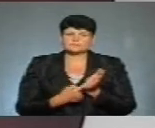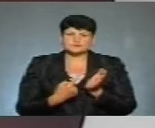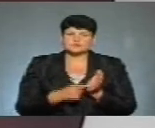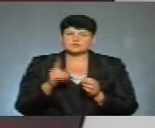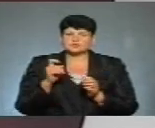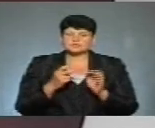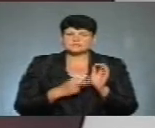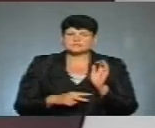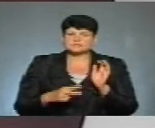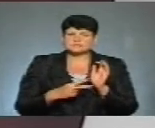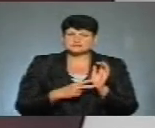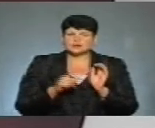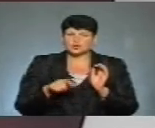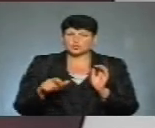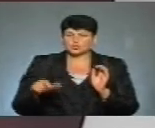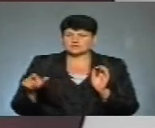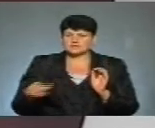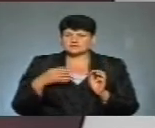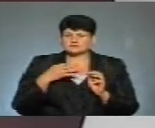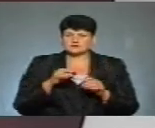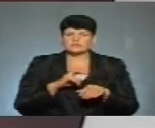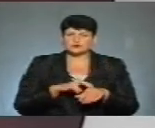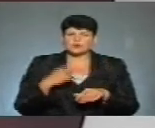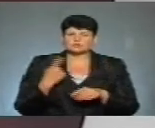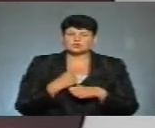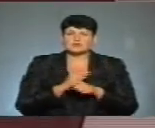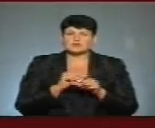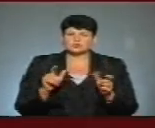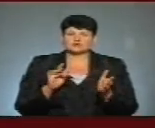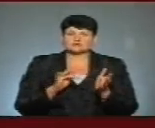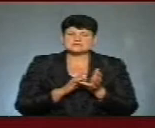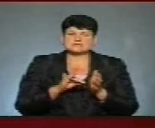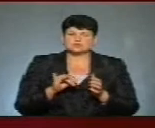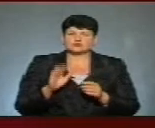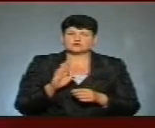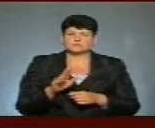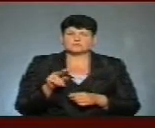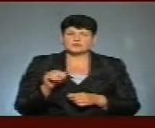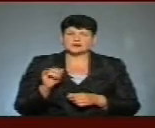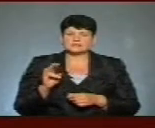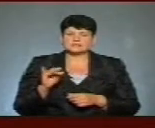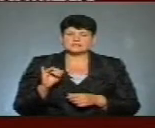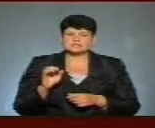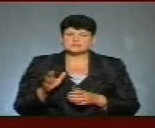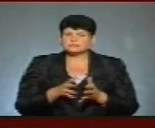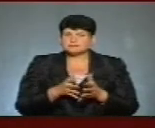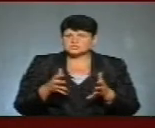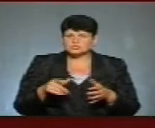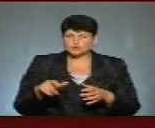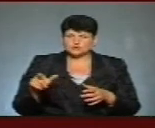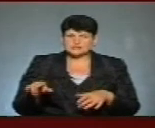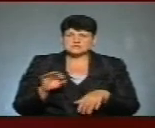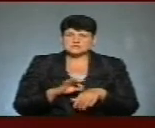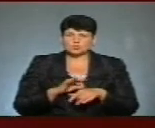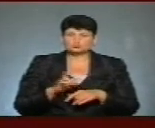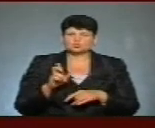в 177 людей, розповів епідеміолог обласного лабораторного центру Володимир Паничев. Найбільше людей, за його словами,